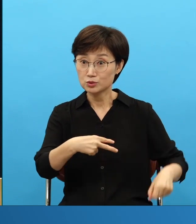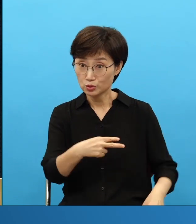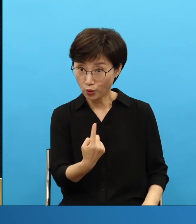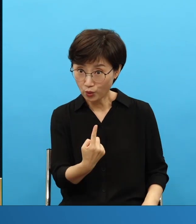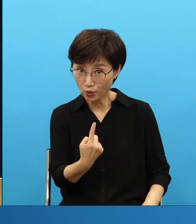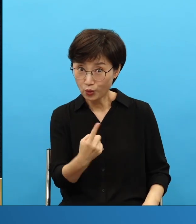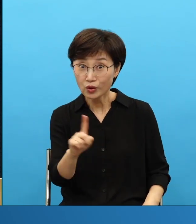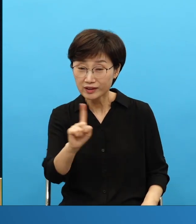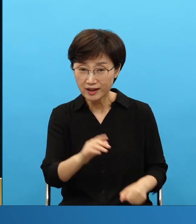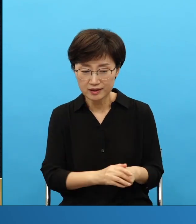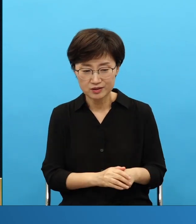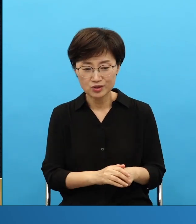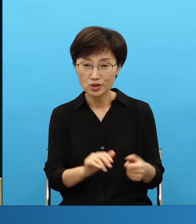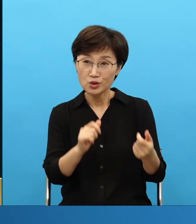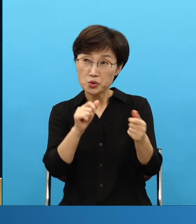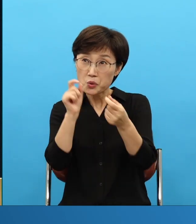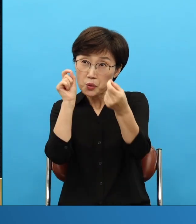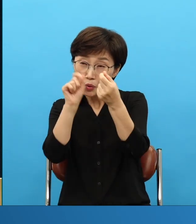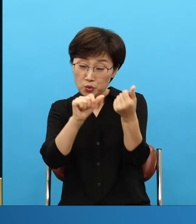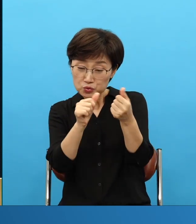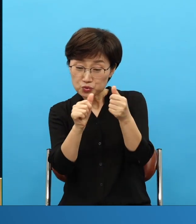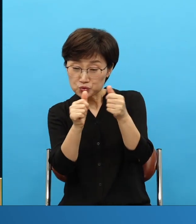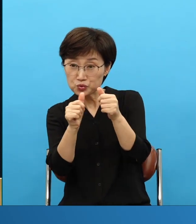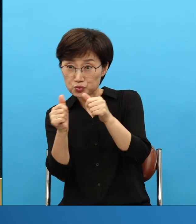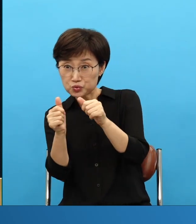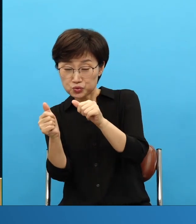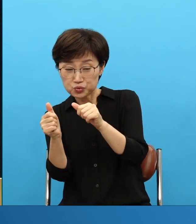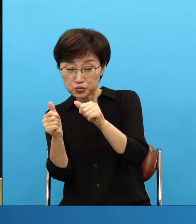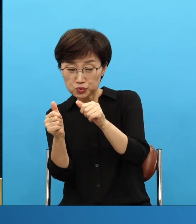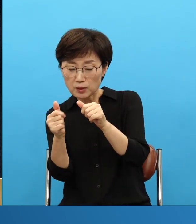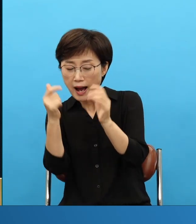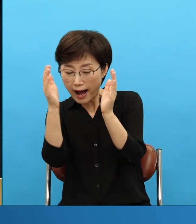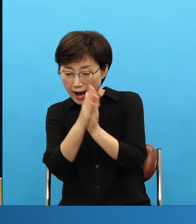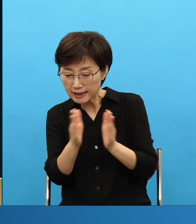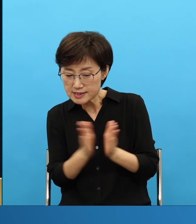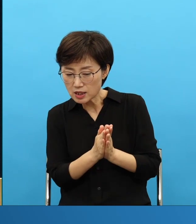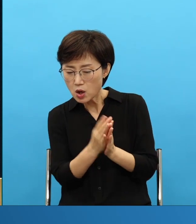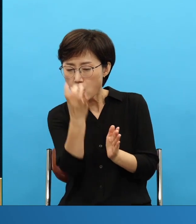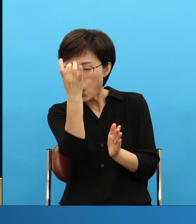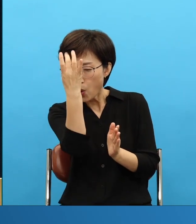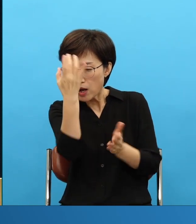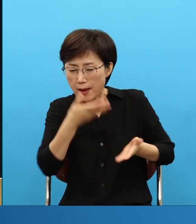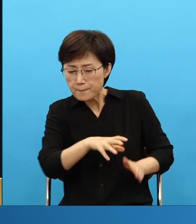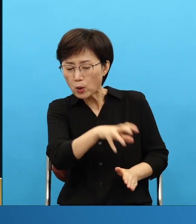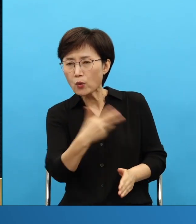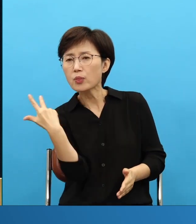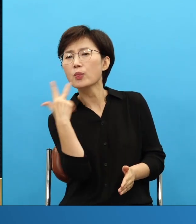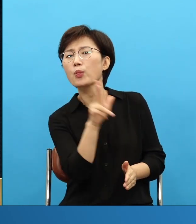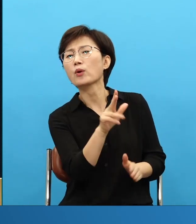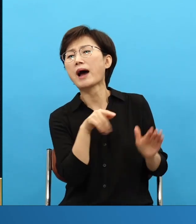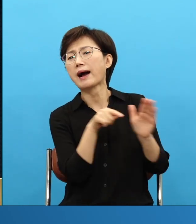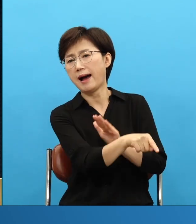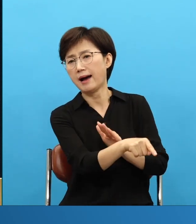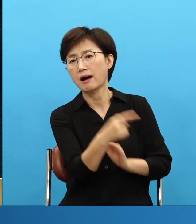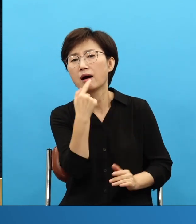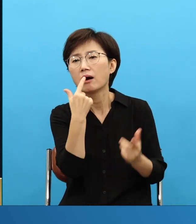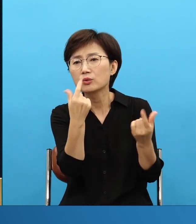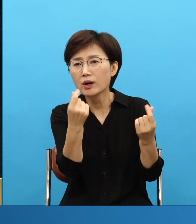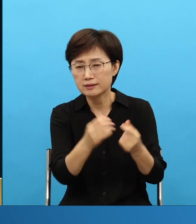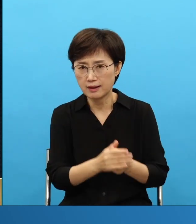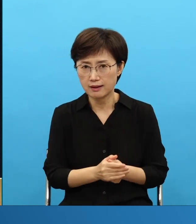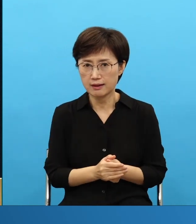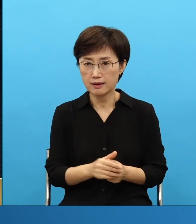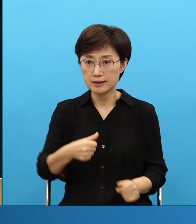가요. And we see that even animals, at the time of their death, they return right back to where they started in their life. 굉장히 중요한 얘기죠. That's very important. 후대들이